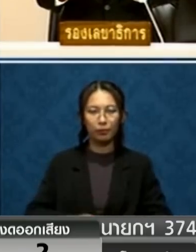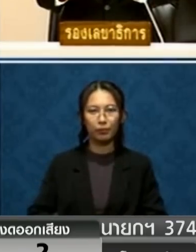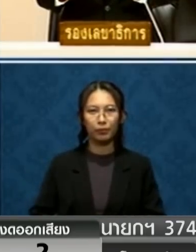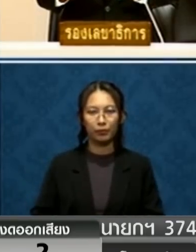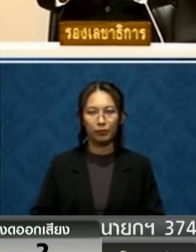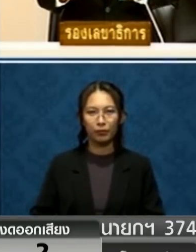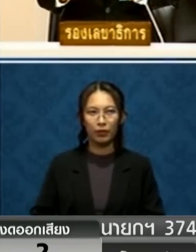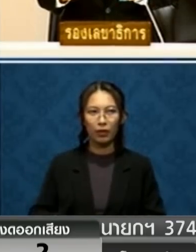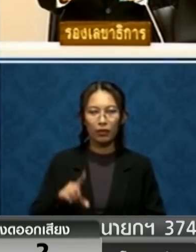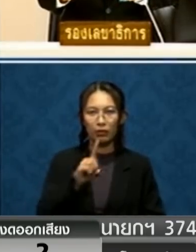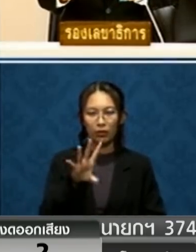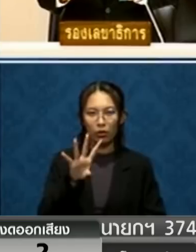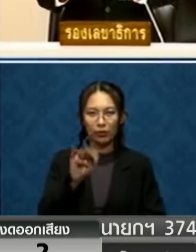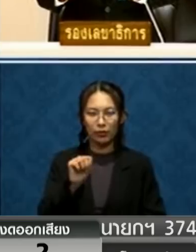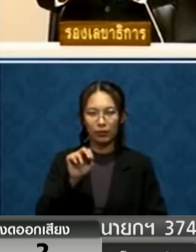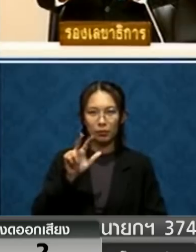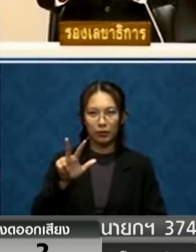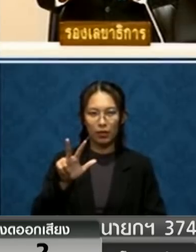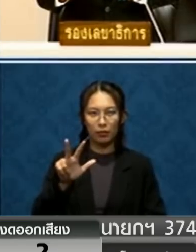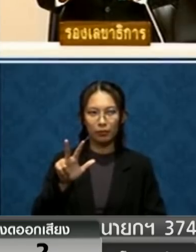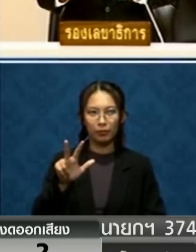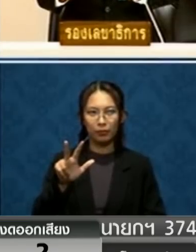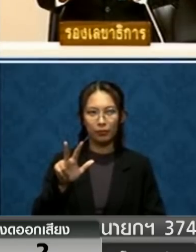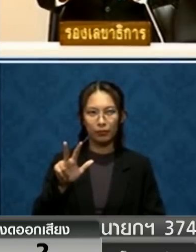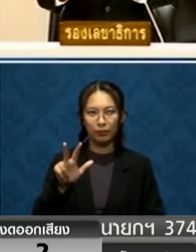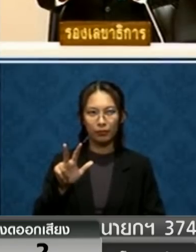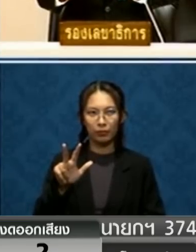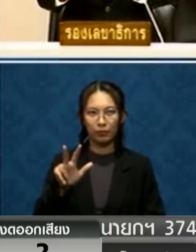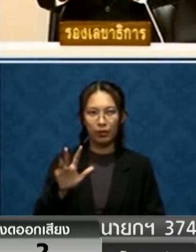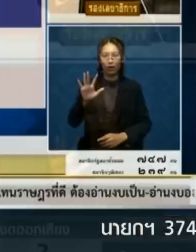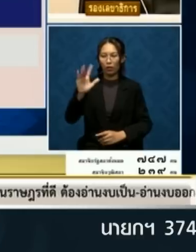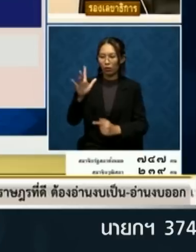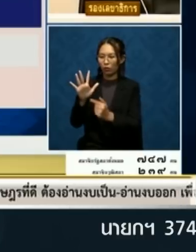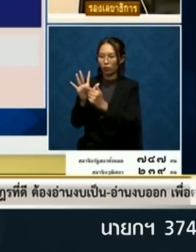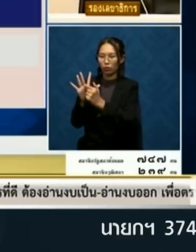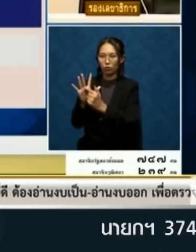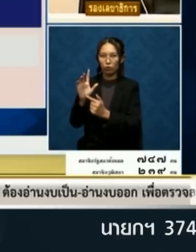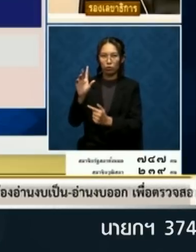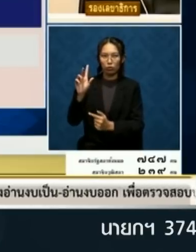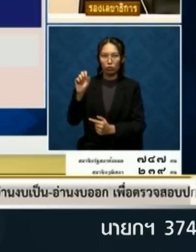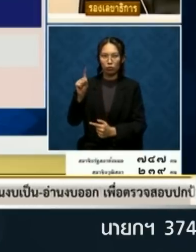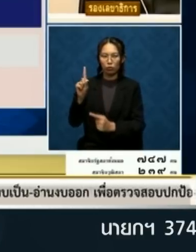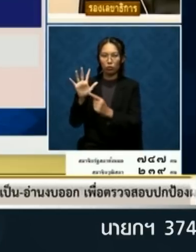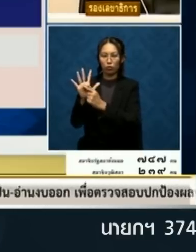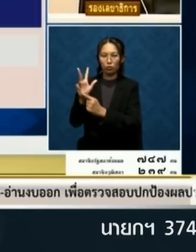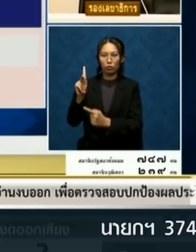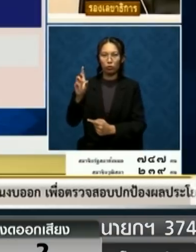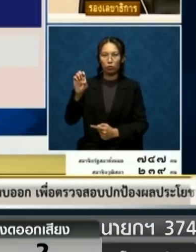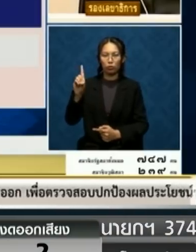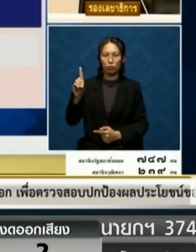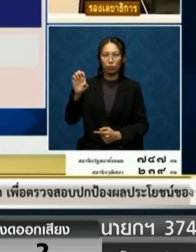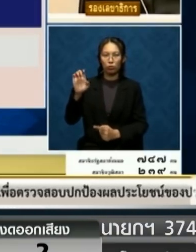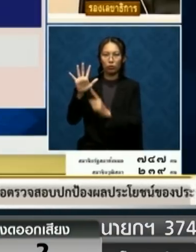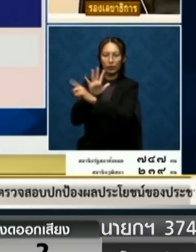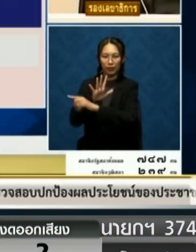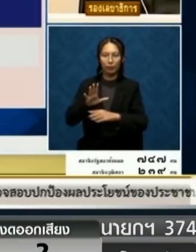ประเด็นเรื่องข้อพิพากษ์วิจารณ์คุณเศรษฐาจากคุณชูวิทย์ต่างๆนะครับแล้วก็ประเด็นต่อมาก็คือเรื่องของมติในการห้ามโหวตซ้ำนะพว